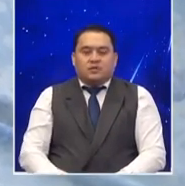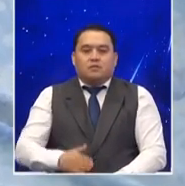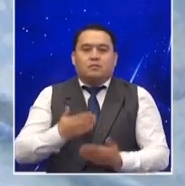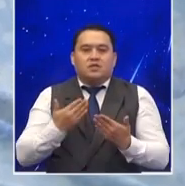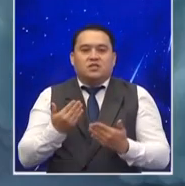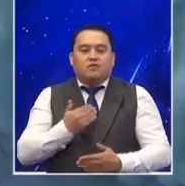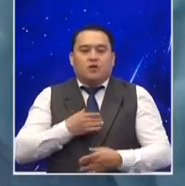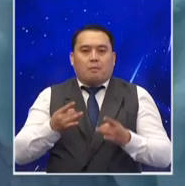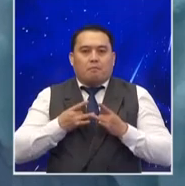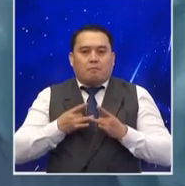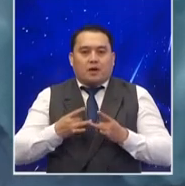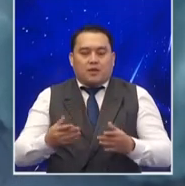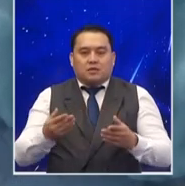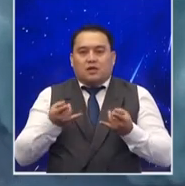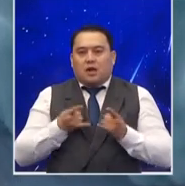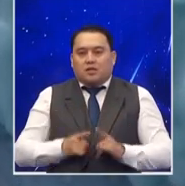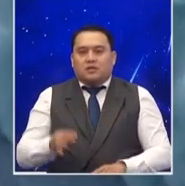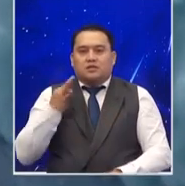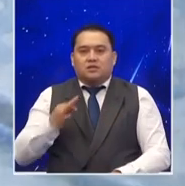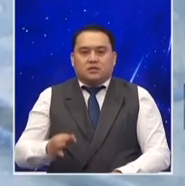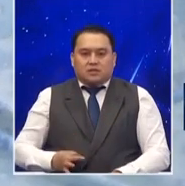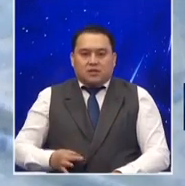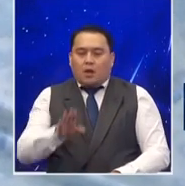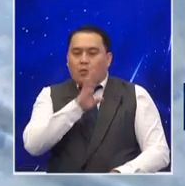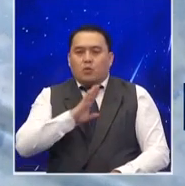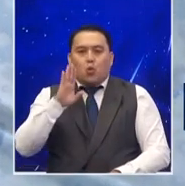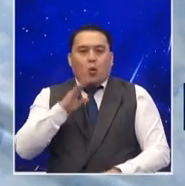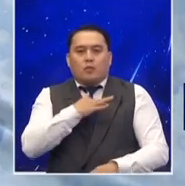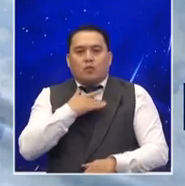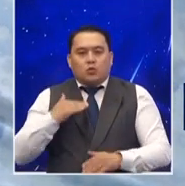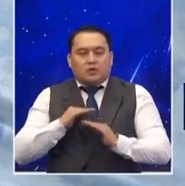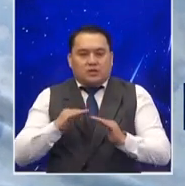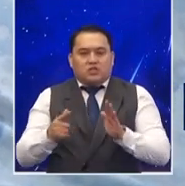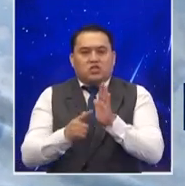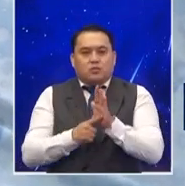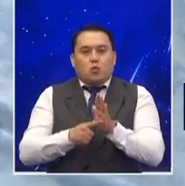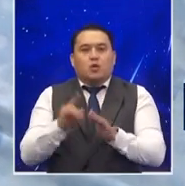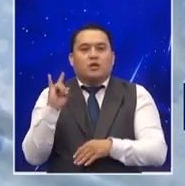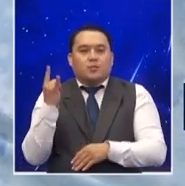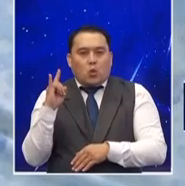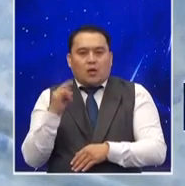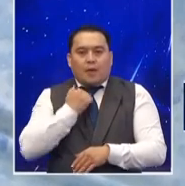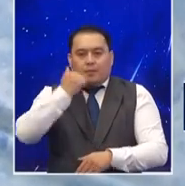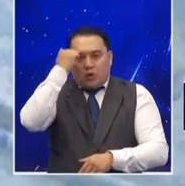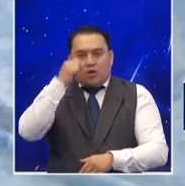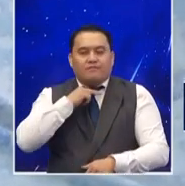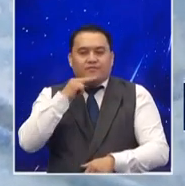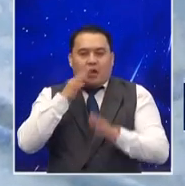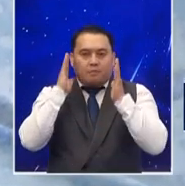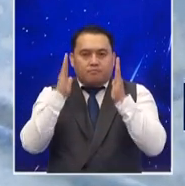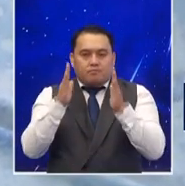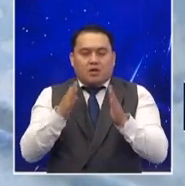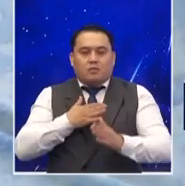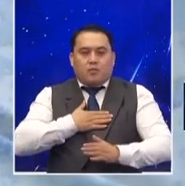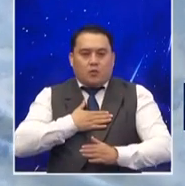Сегодня в этот праздничный день у меня родился сын. Я многодетная мама, и это наш 7-й ребенок в семье. Хочу поблагодарить всех за внимание ко мне и